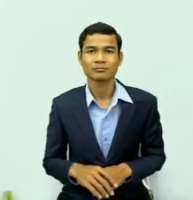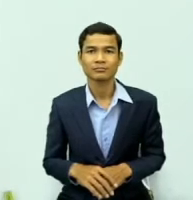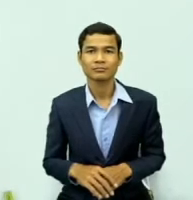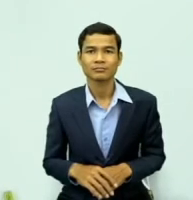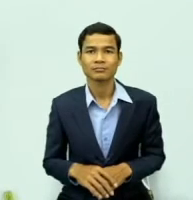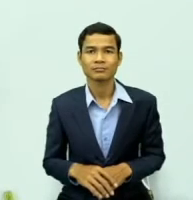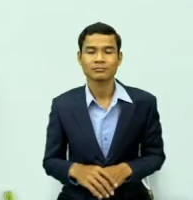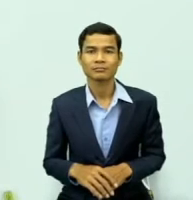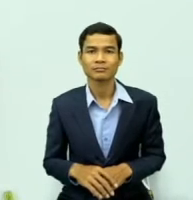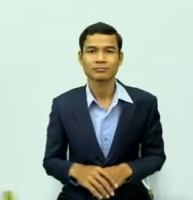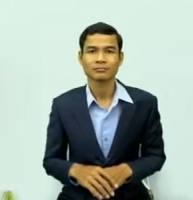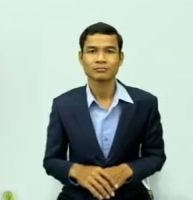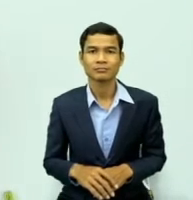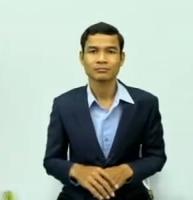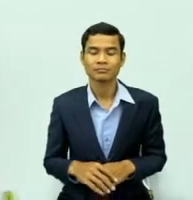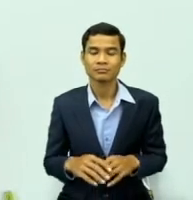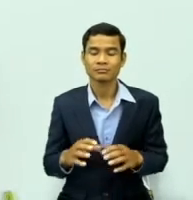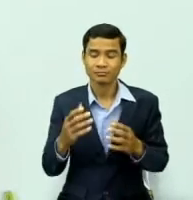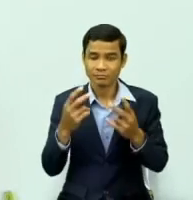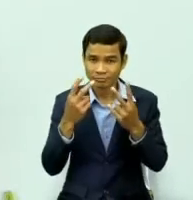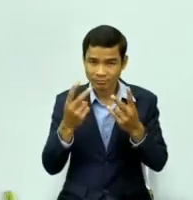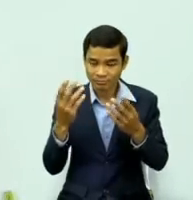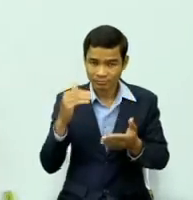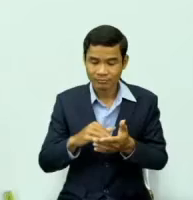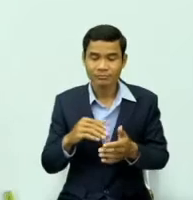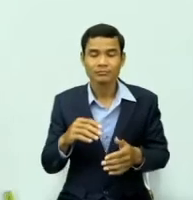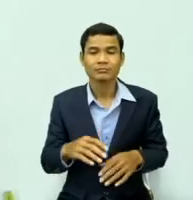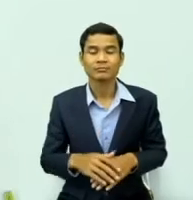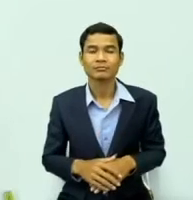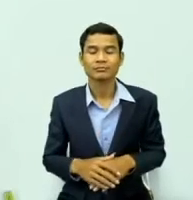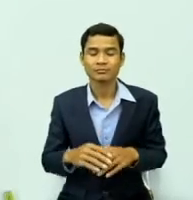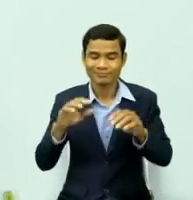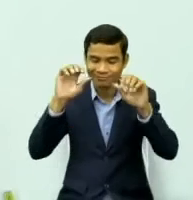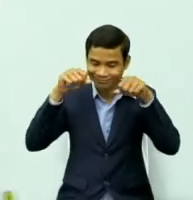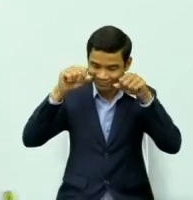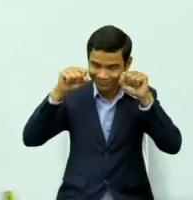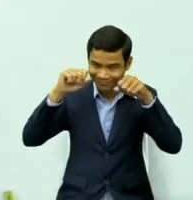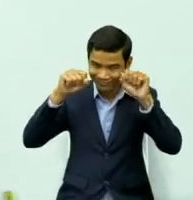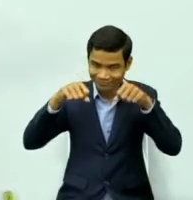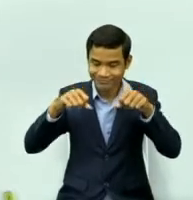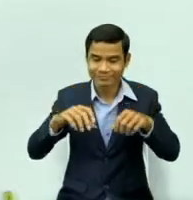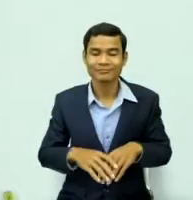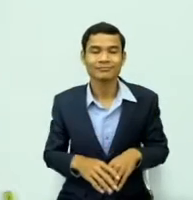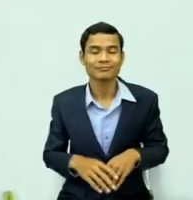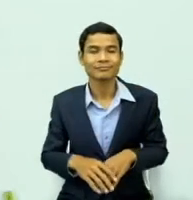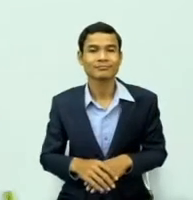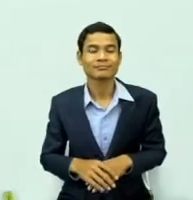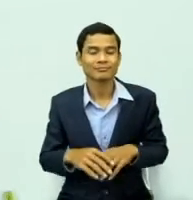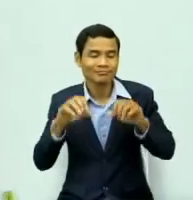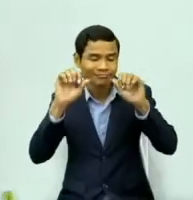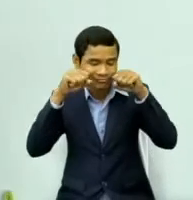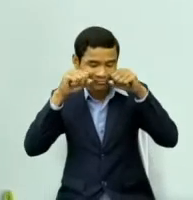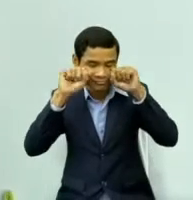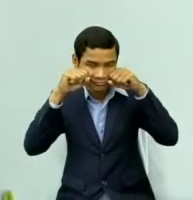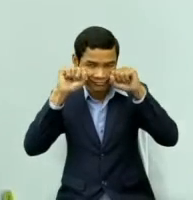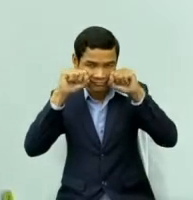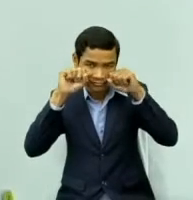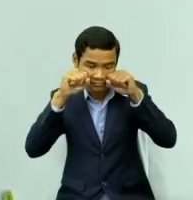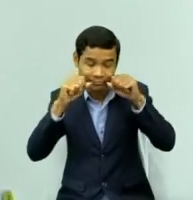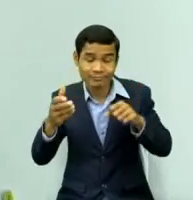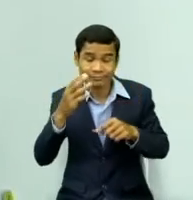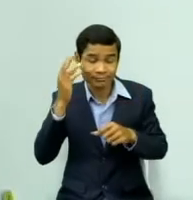chà sao mày cứ ăn mà đòn tiếp ngay ngỏ chà còn con thọ lưu tiện đi đa để